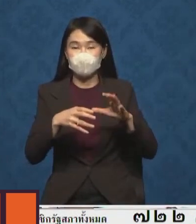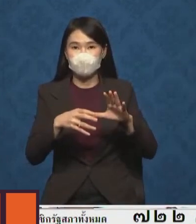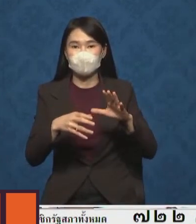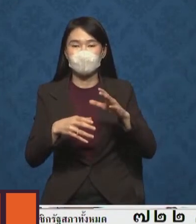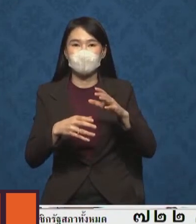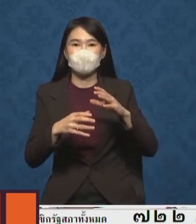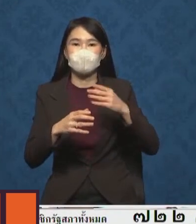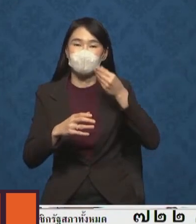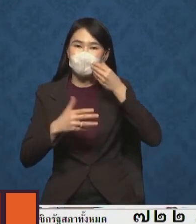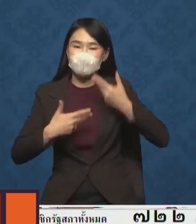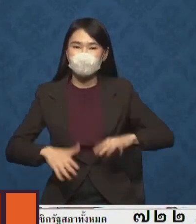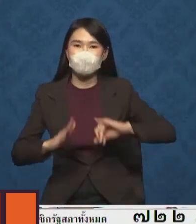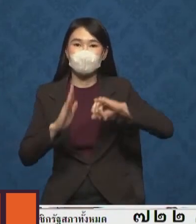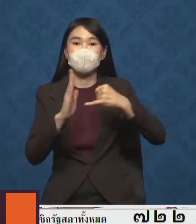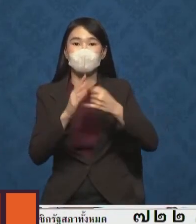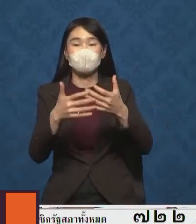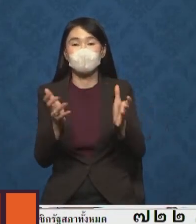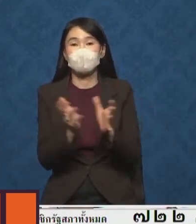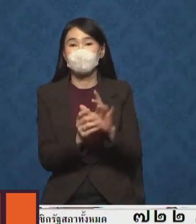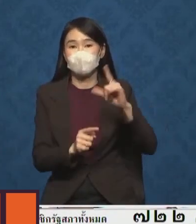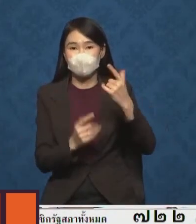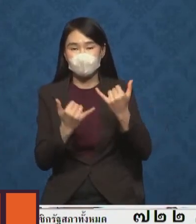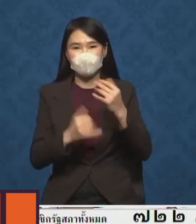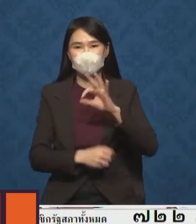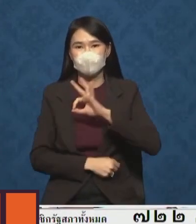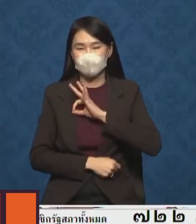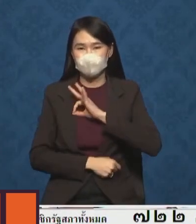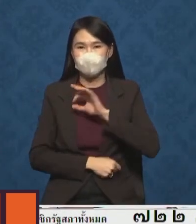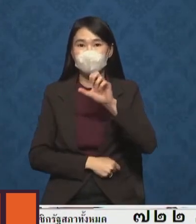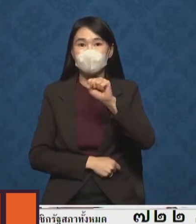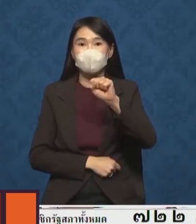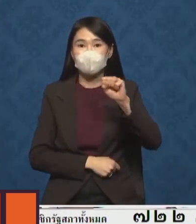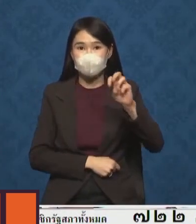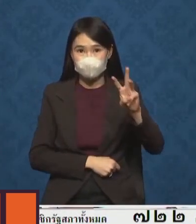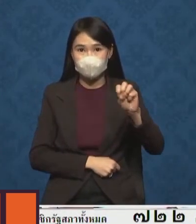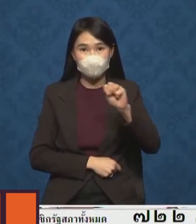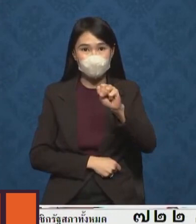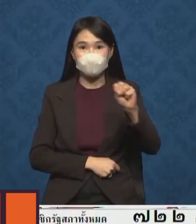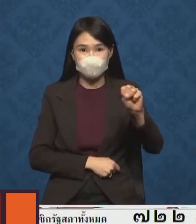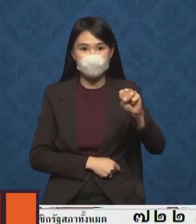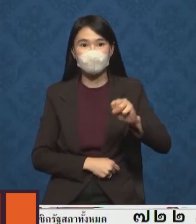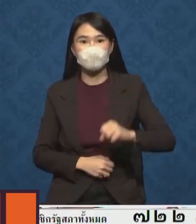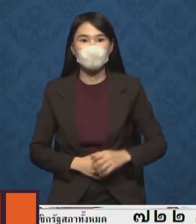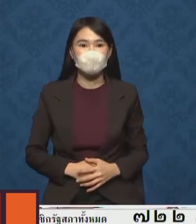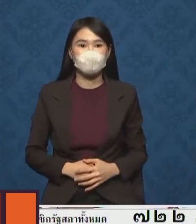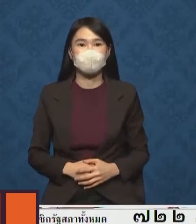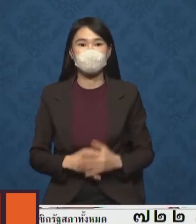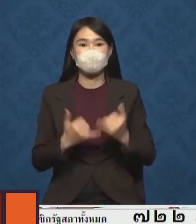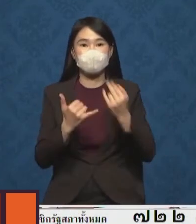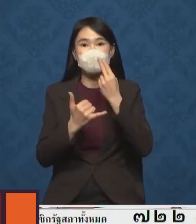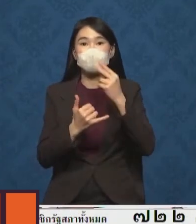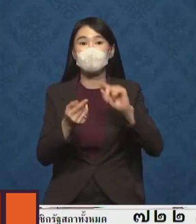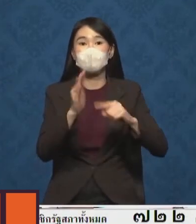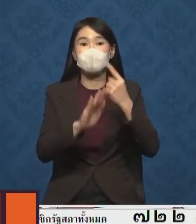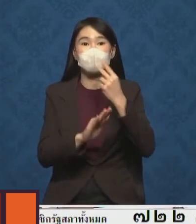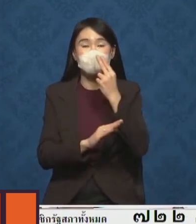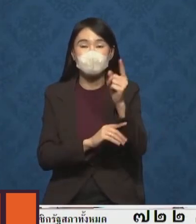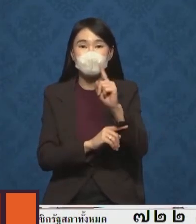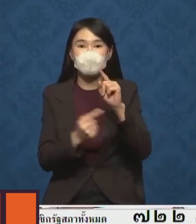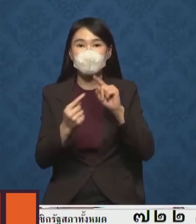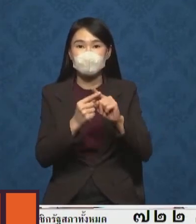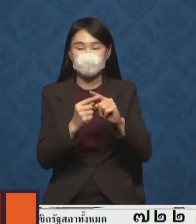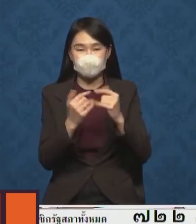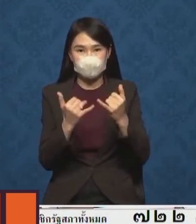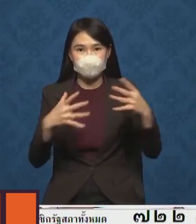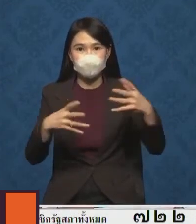วดองทอง ในฐานะสมาชิกรัฐษภาธรธารณครับ ก่อนทจะเข้าสู่ประเด็นที่ผมจะสรุ